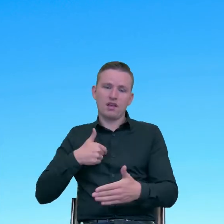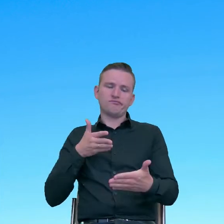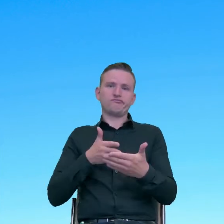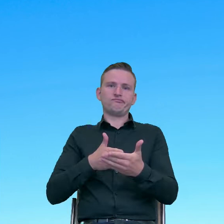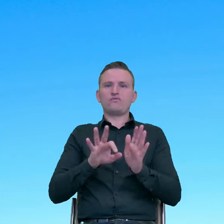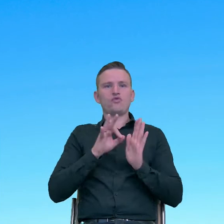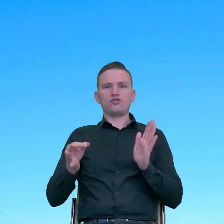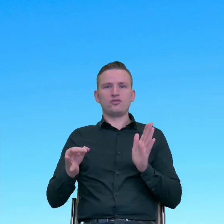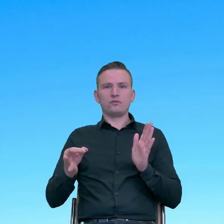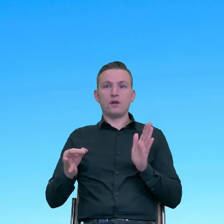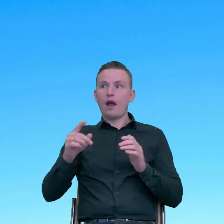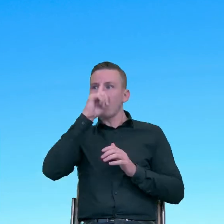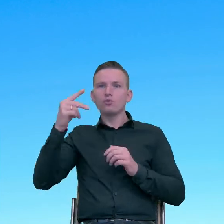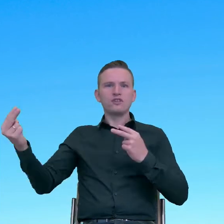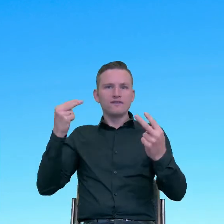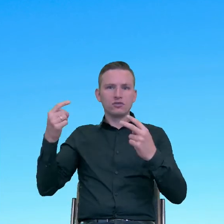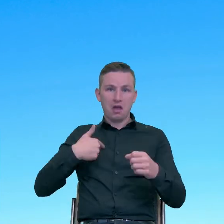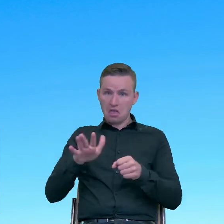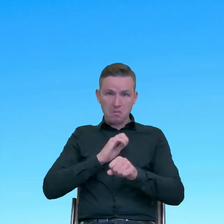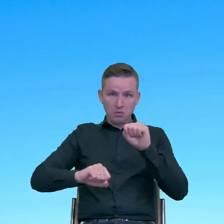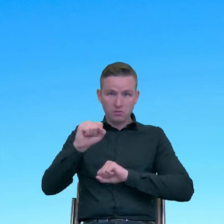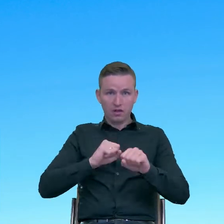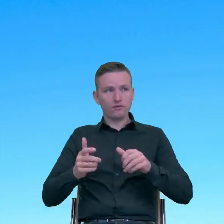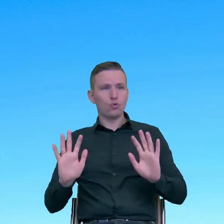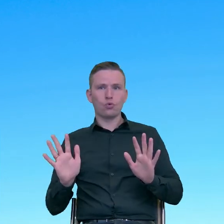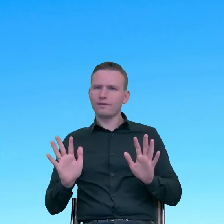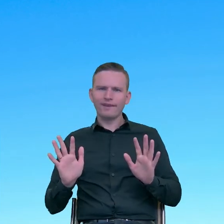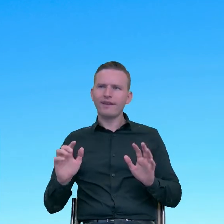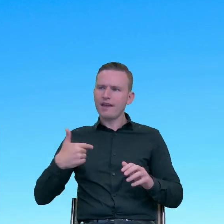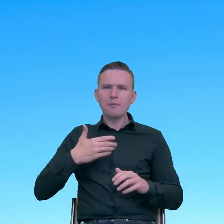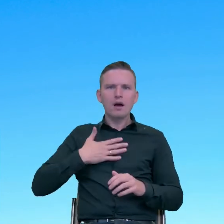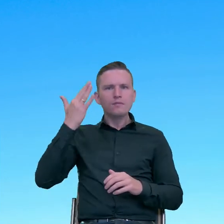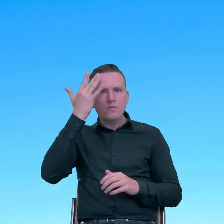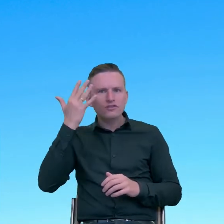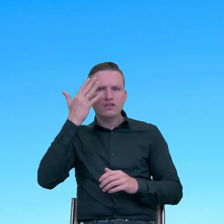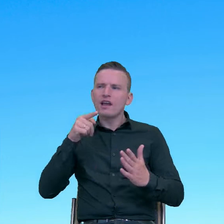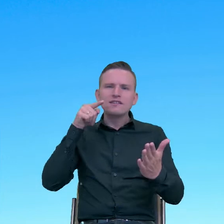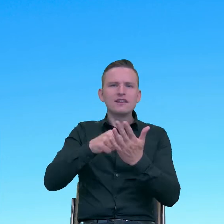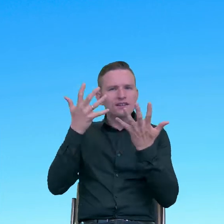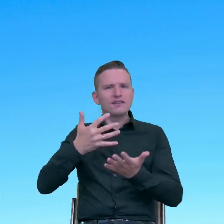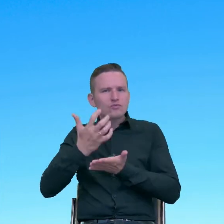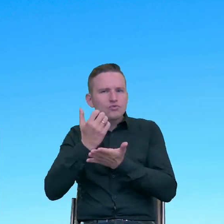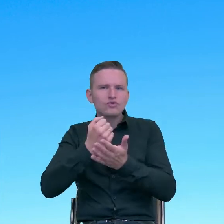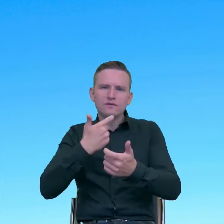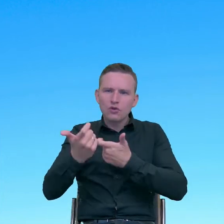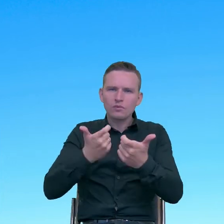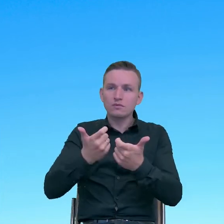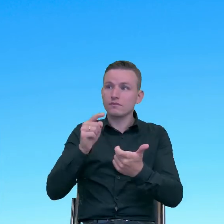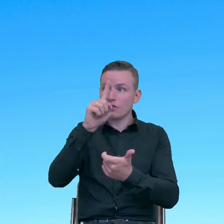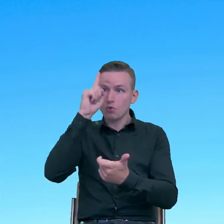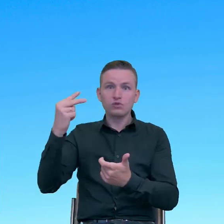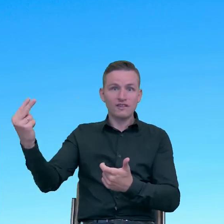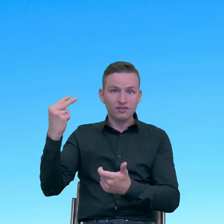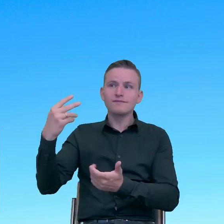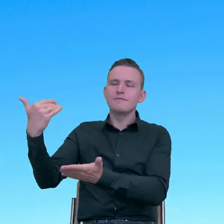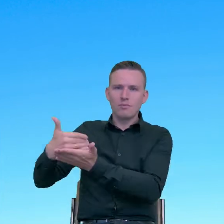z niepełnosprawnością, a widzieli we mnie człowieka, który ma marzenia, plany, cele i chce je zrealizować. I dzięki właśnie tym ludziom to wszystko